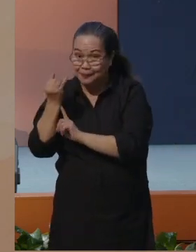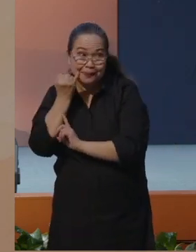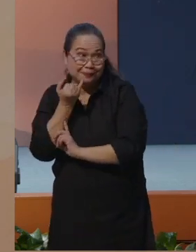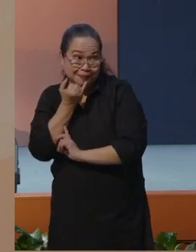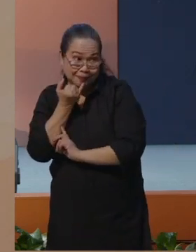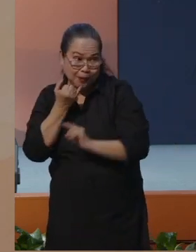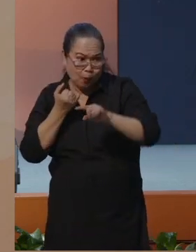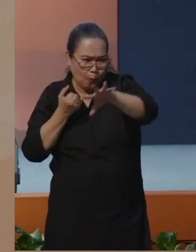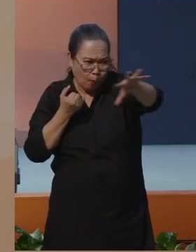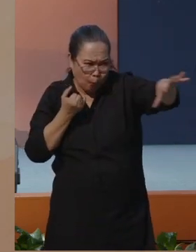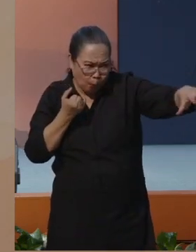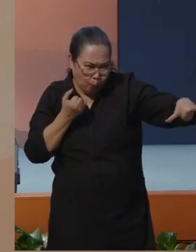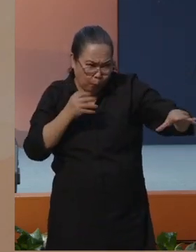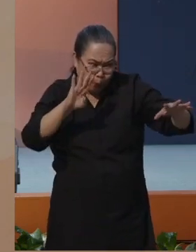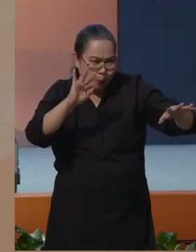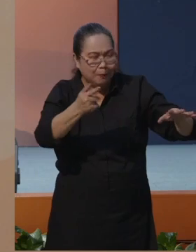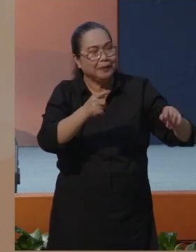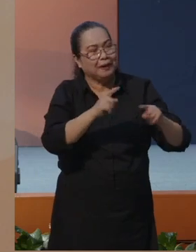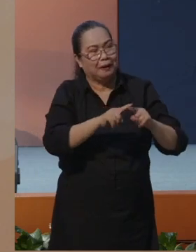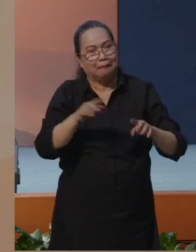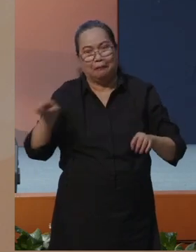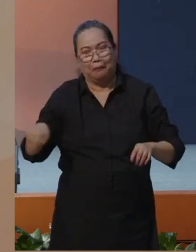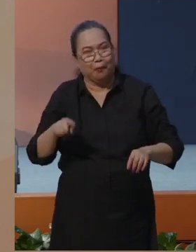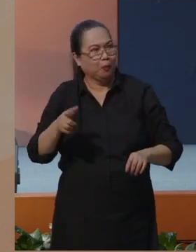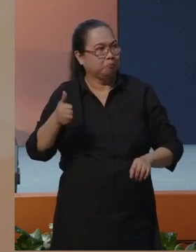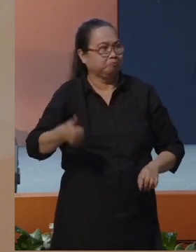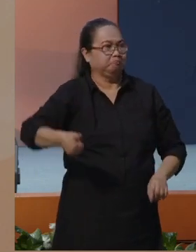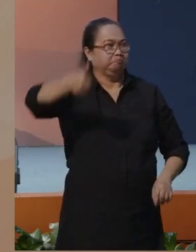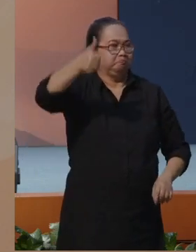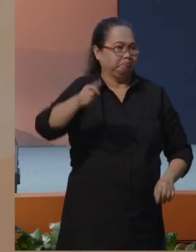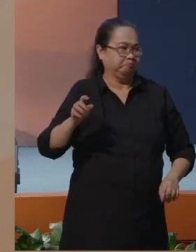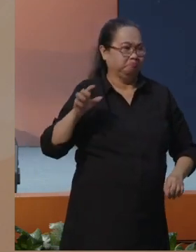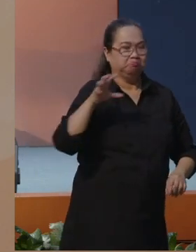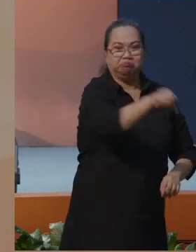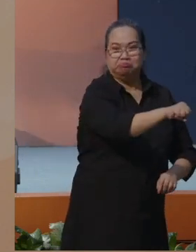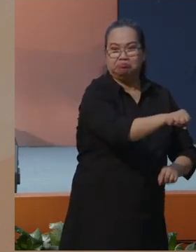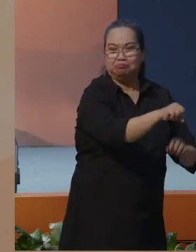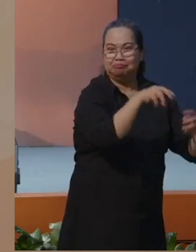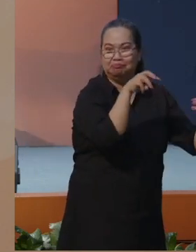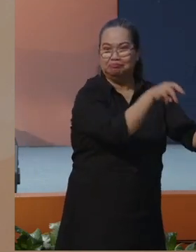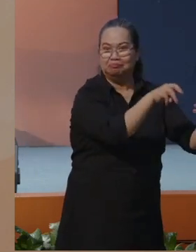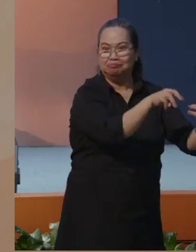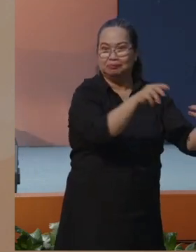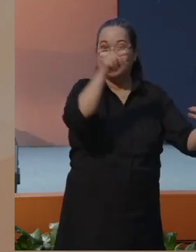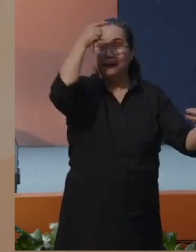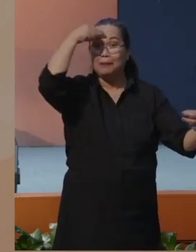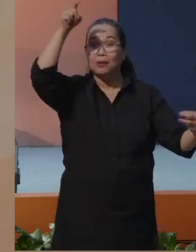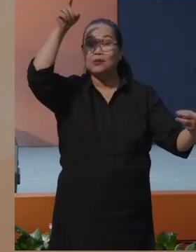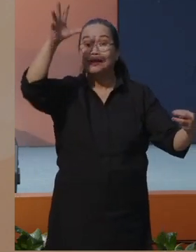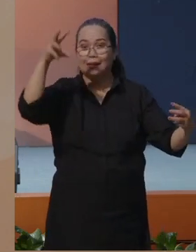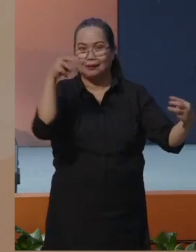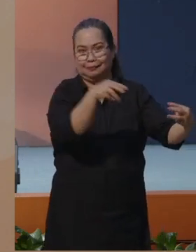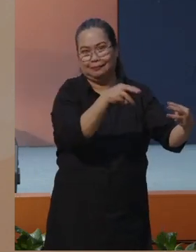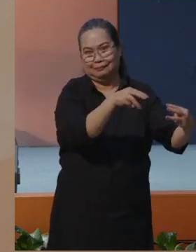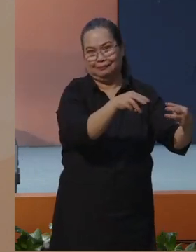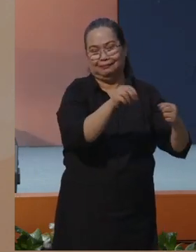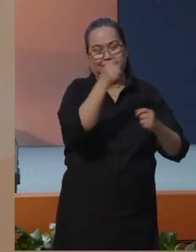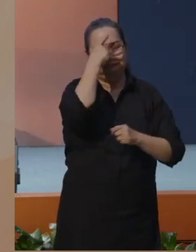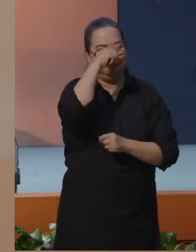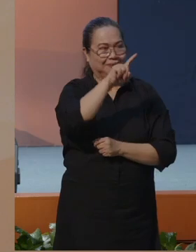Makikita natin to sa Joshua 10:30. The Lord gave it also and its king into the hand of Israel. Sa